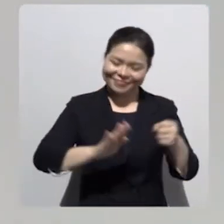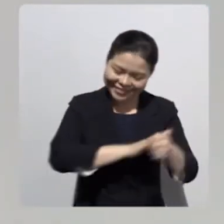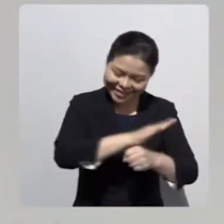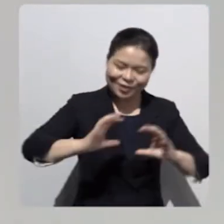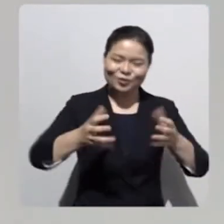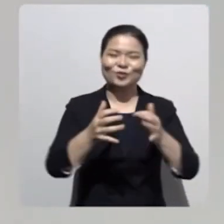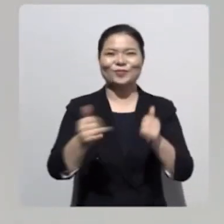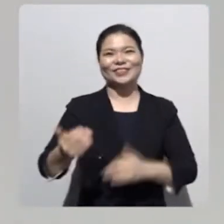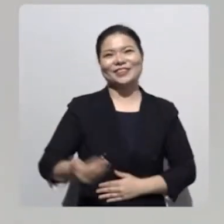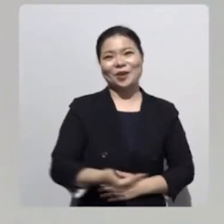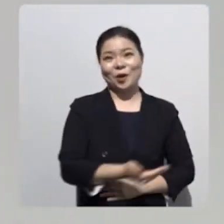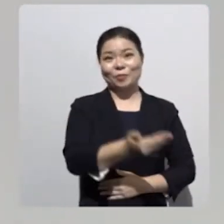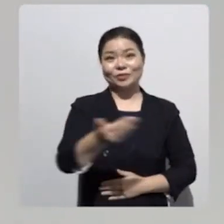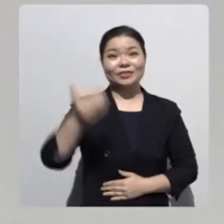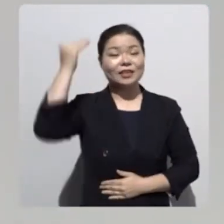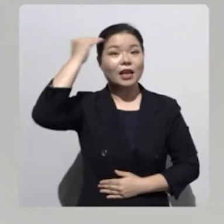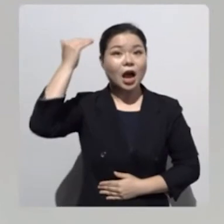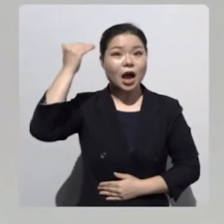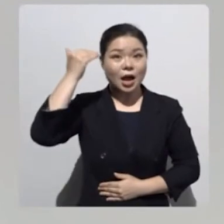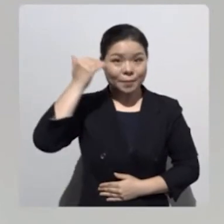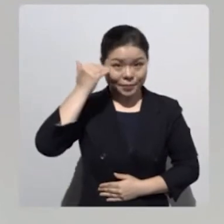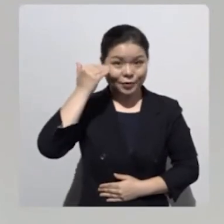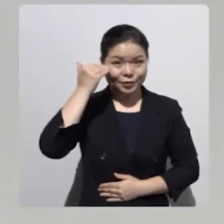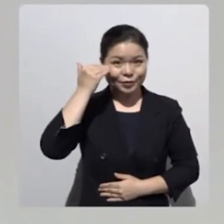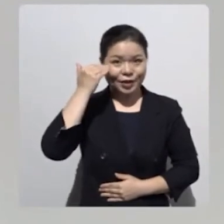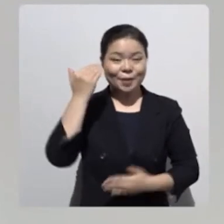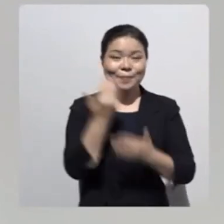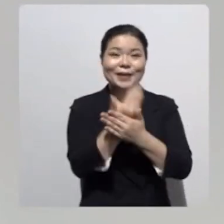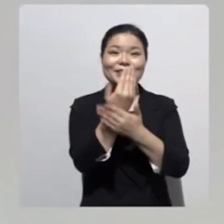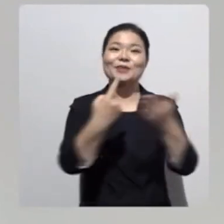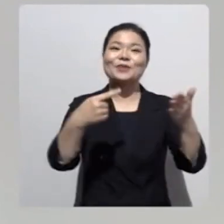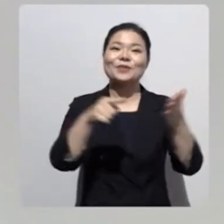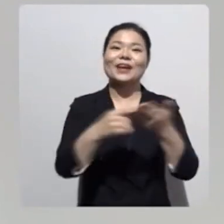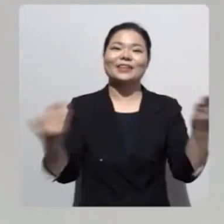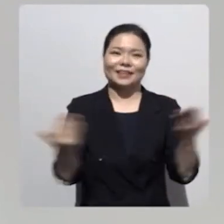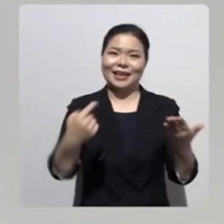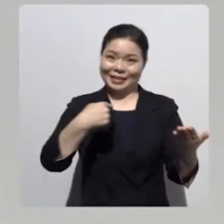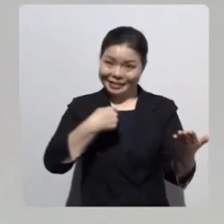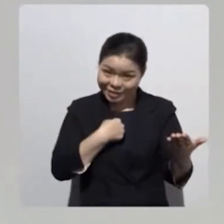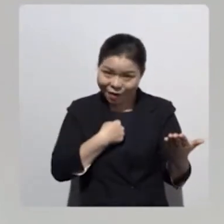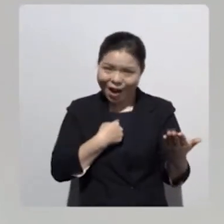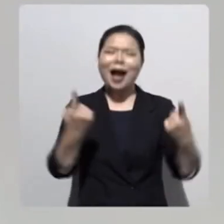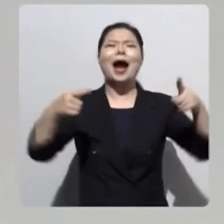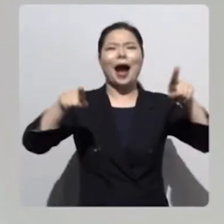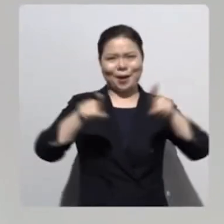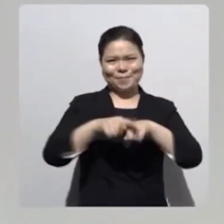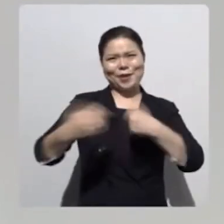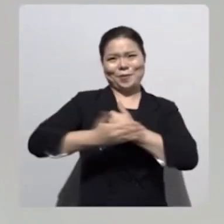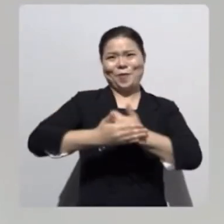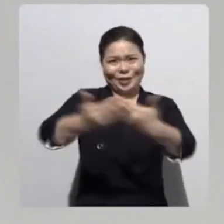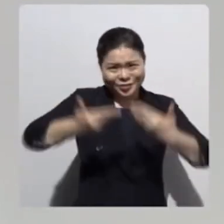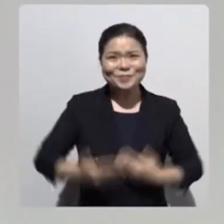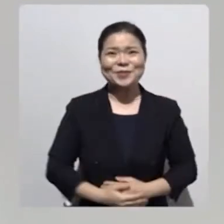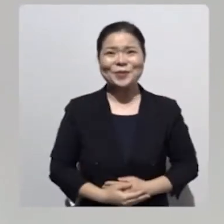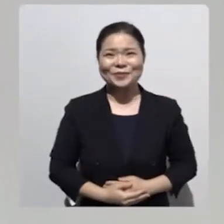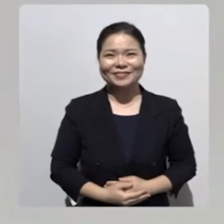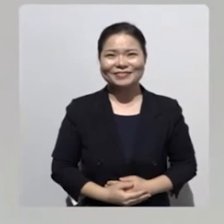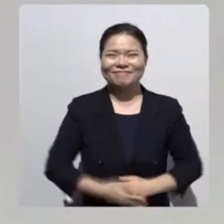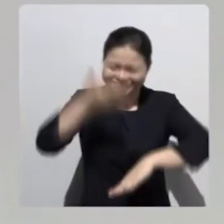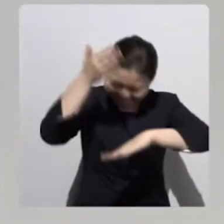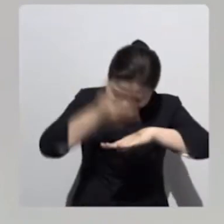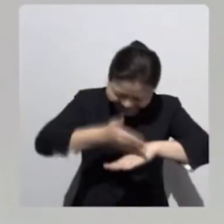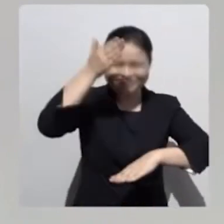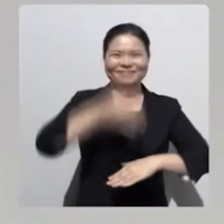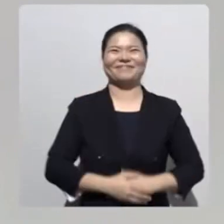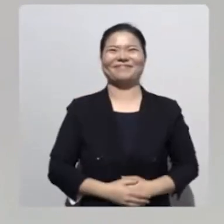여러분, 대한민국을 밝히는 길에 저 최재형과 함께 해주십시오.